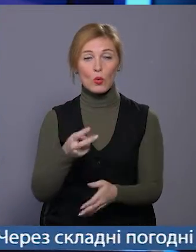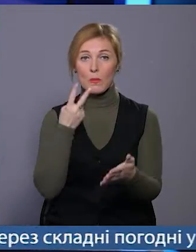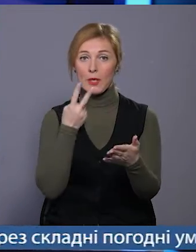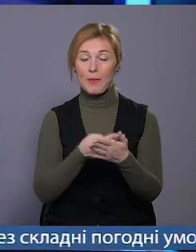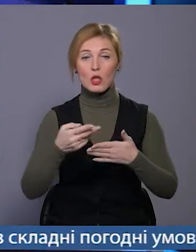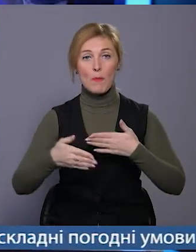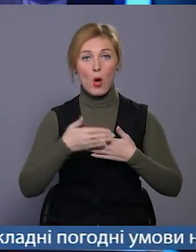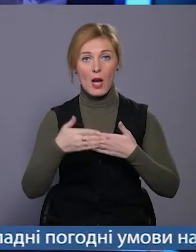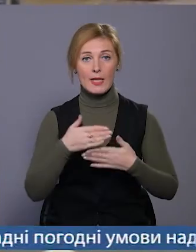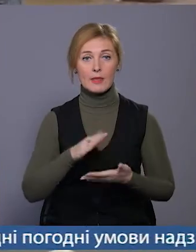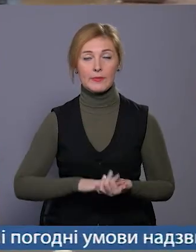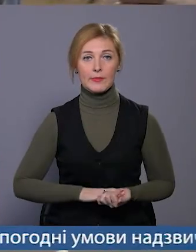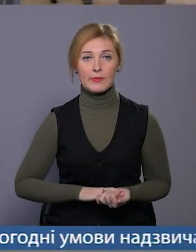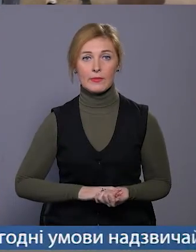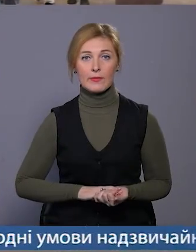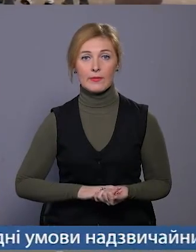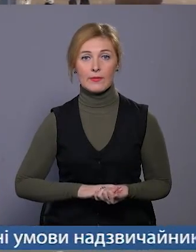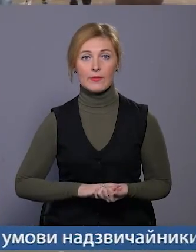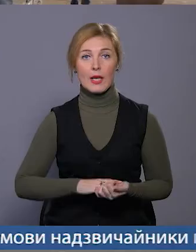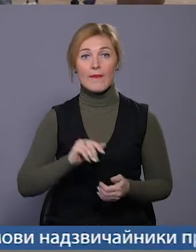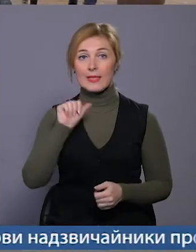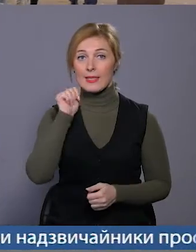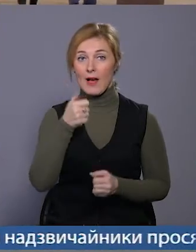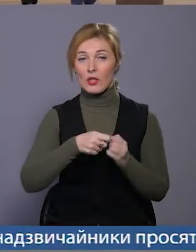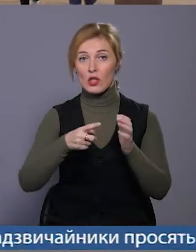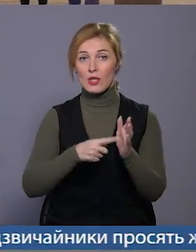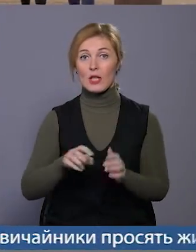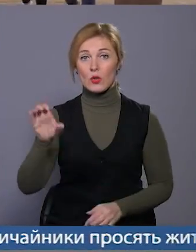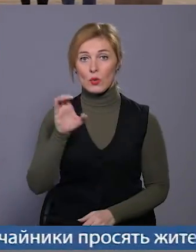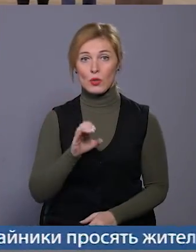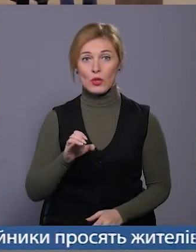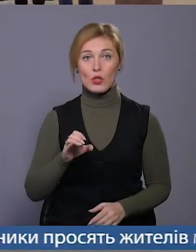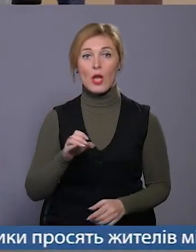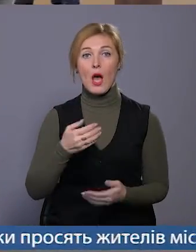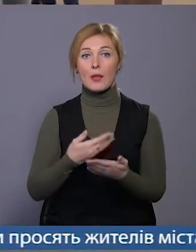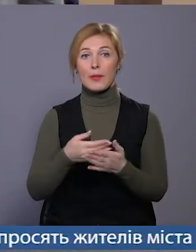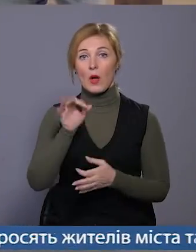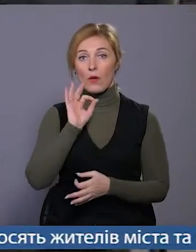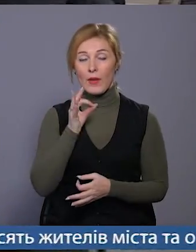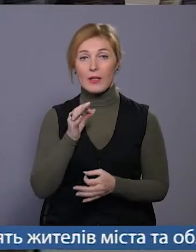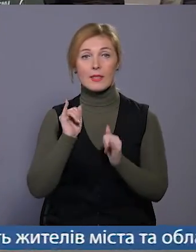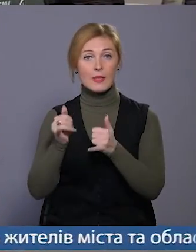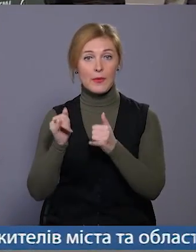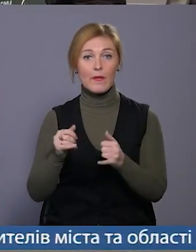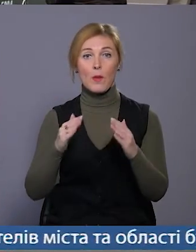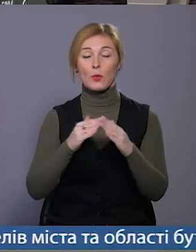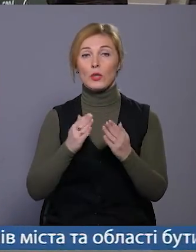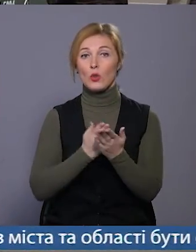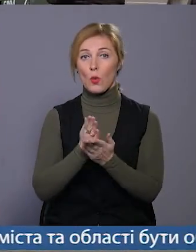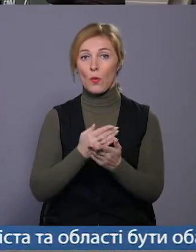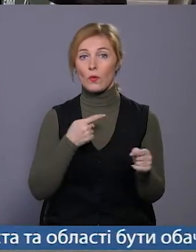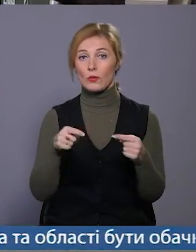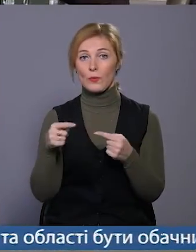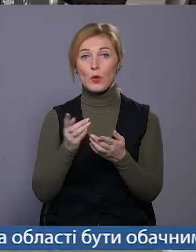передбачене покарання. Уже від завтра, 16 січня, у кав'ярні, на заправній станції, у будинку побуту чи де інде